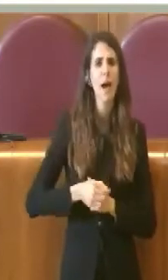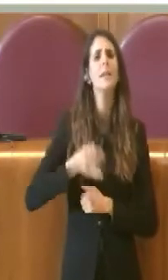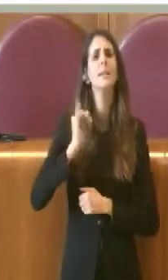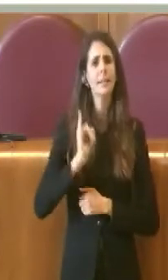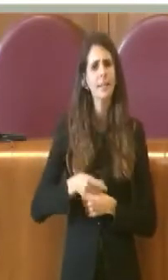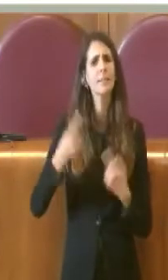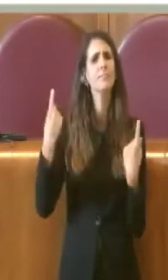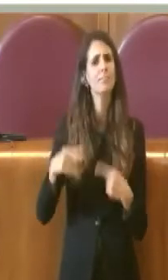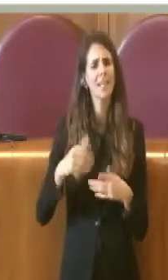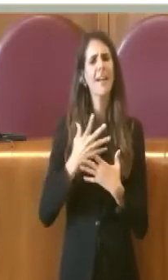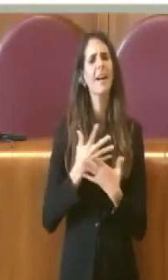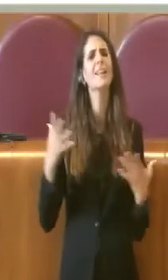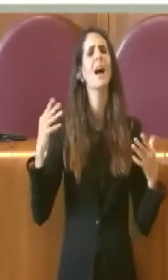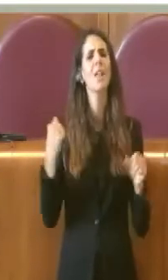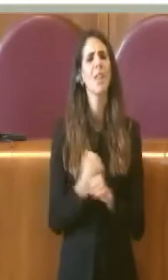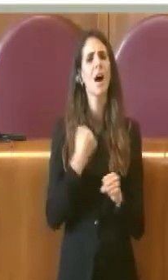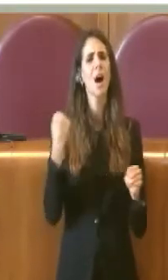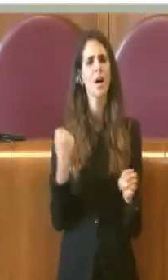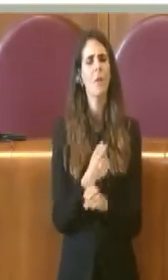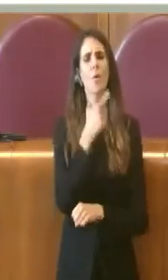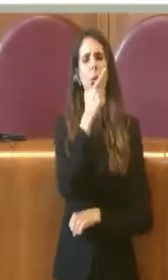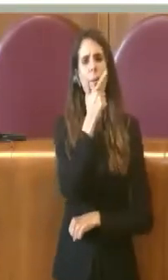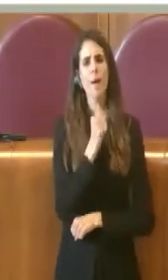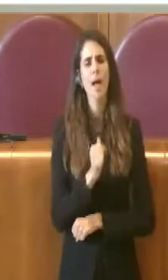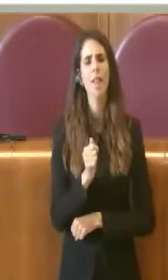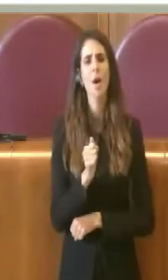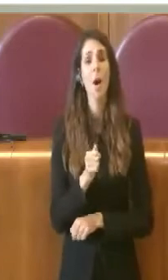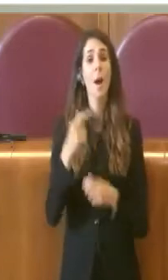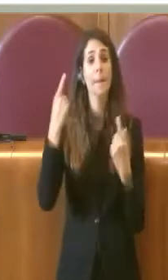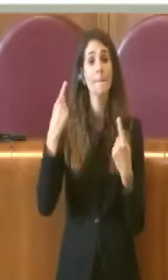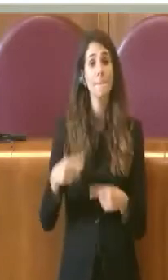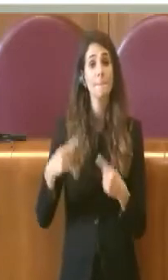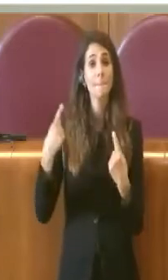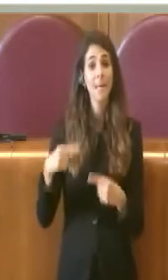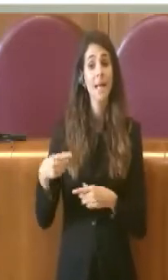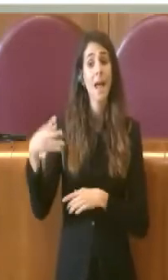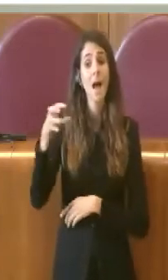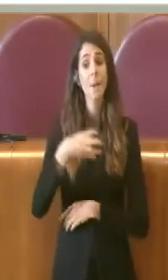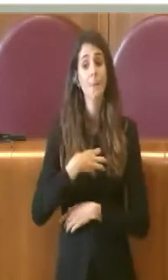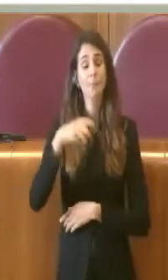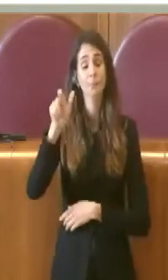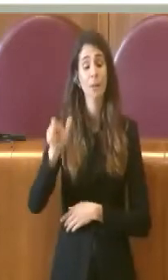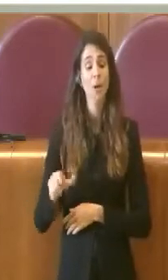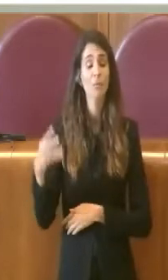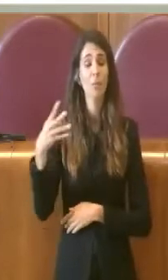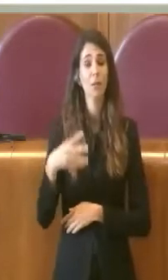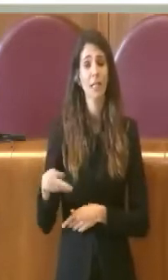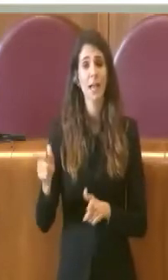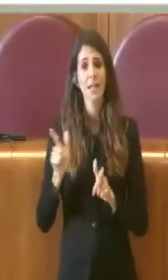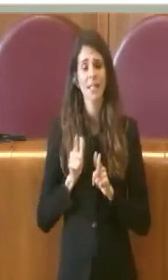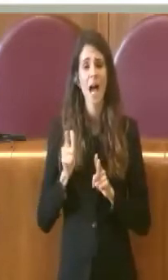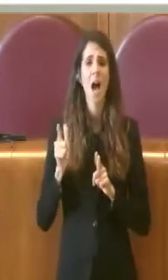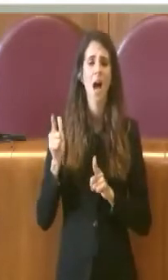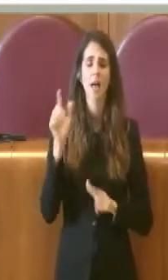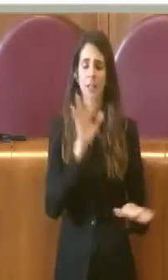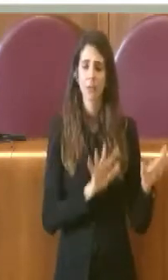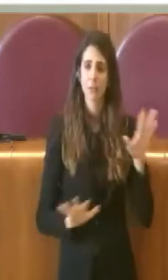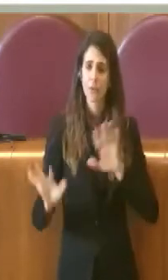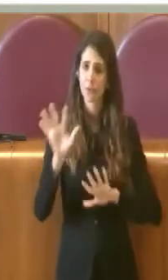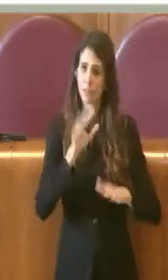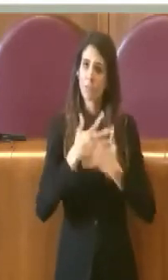giunta con quella memoria e ha indicato delle cose molto precise, dettagliate. E